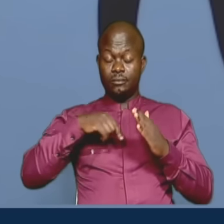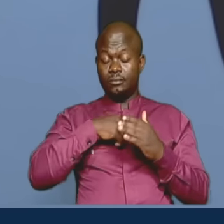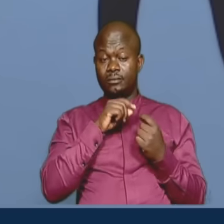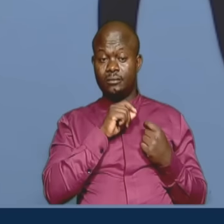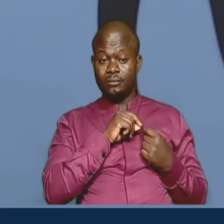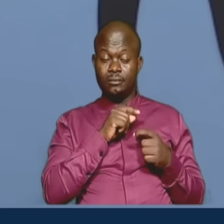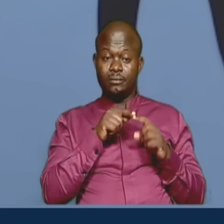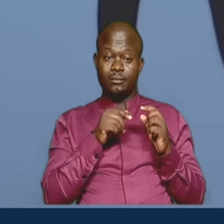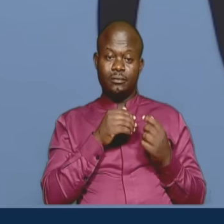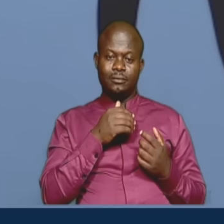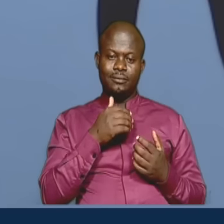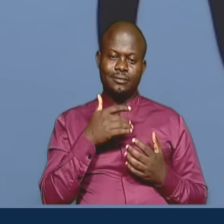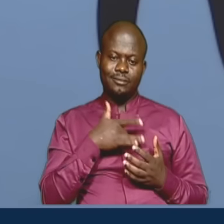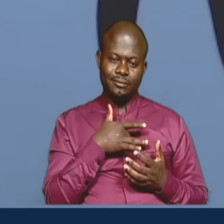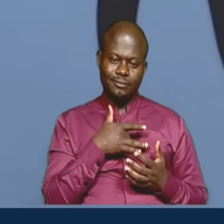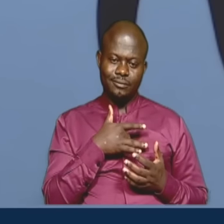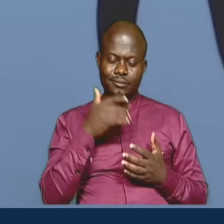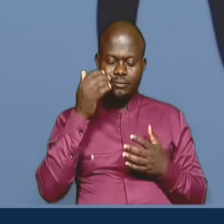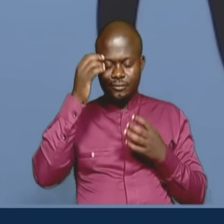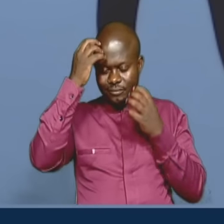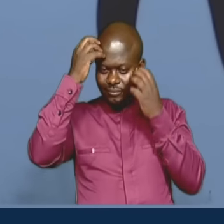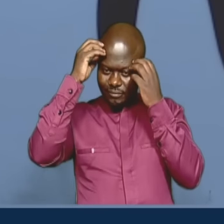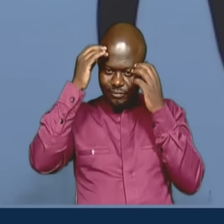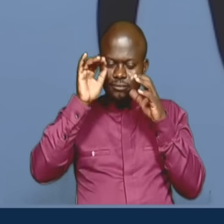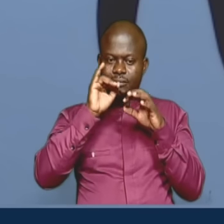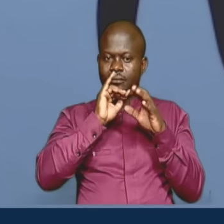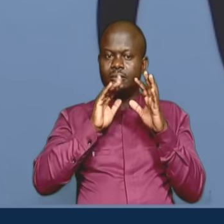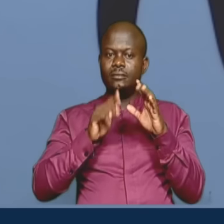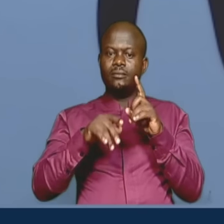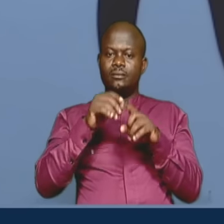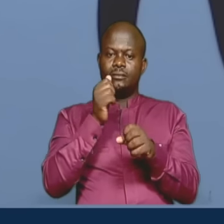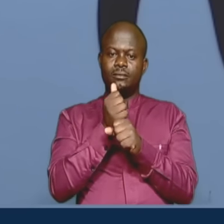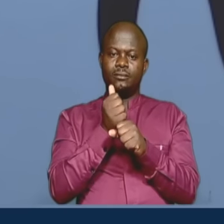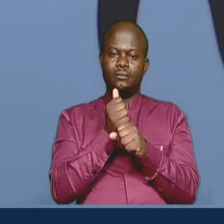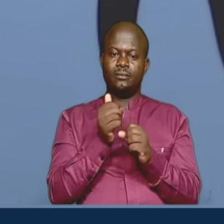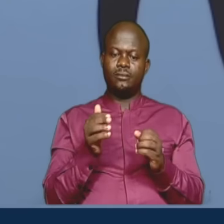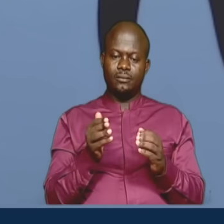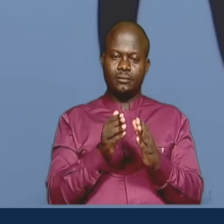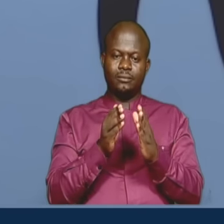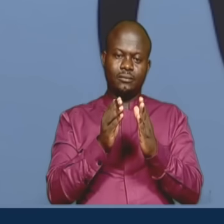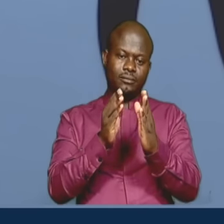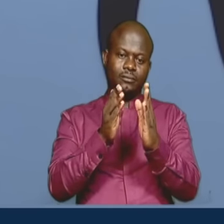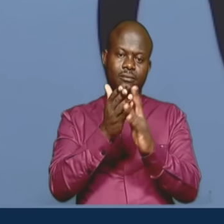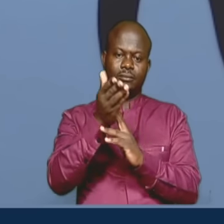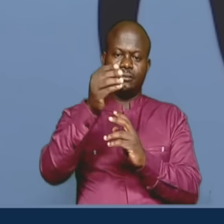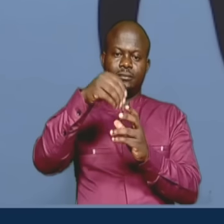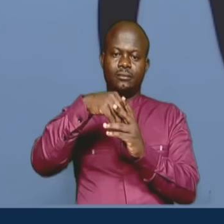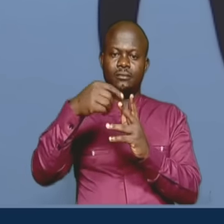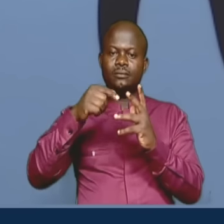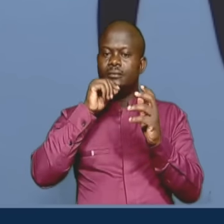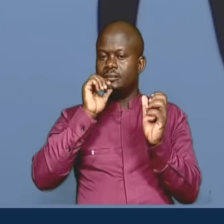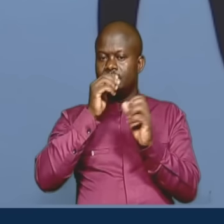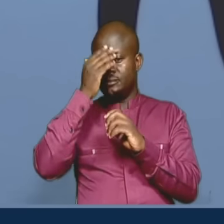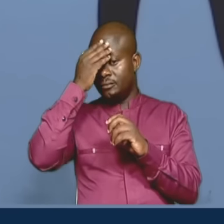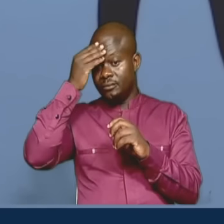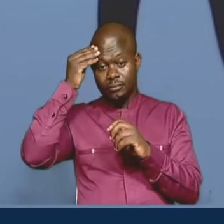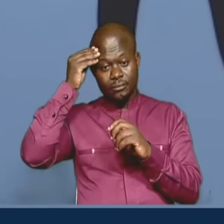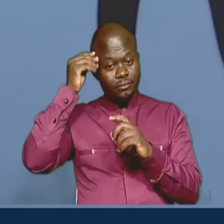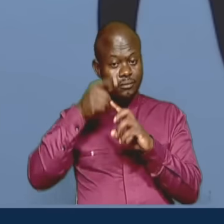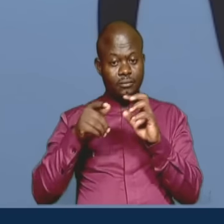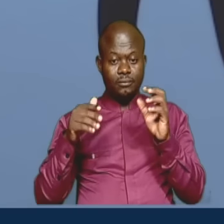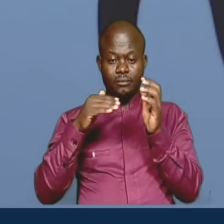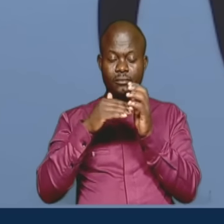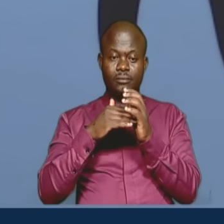biteye agahinda kubona ubugome ndengakamere Abatutsi bakorewe ndetse n'inzira y'umusaraba banyuzemo. Ni ibintu bidakwiye kwibagirana. Ikindi